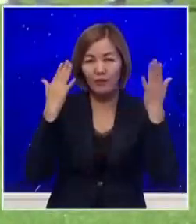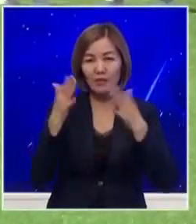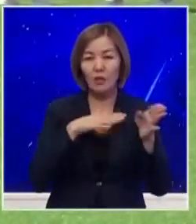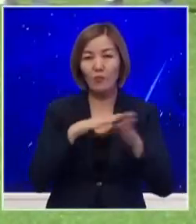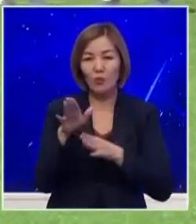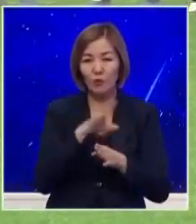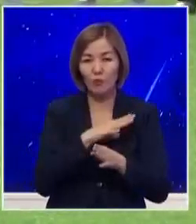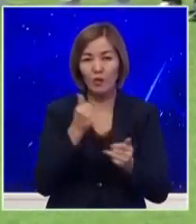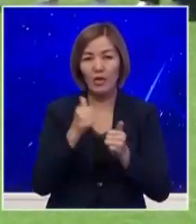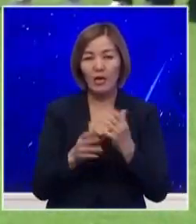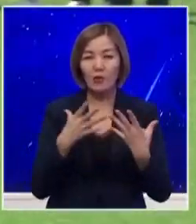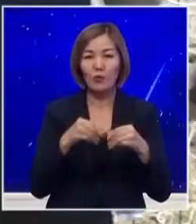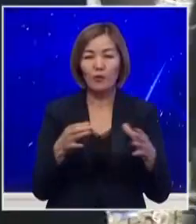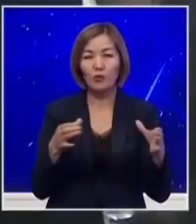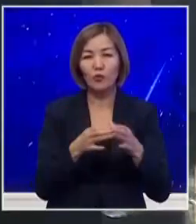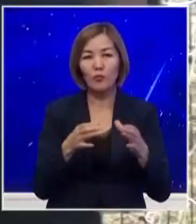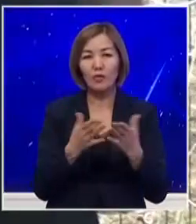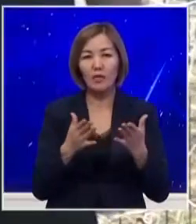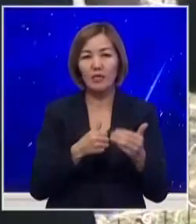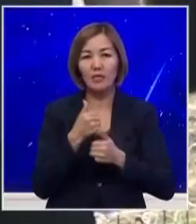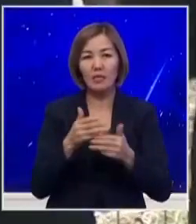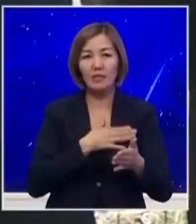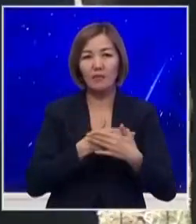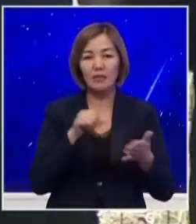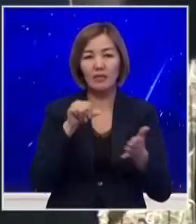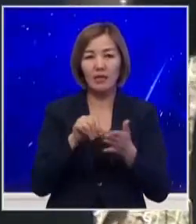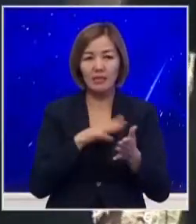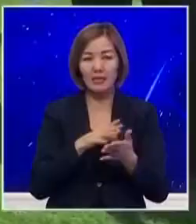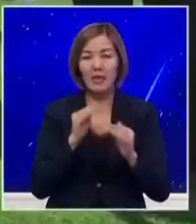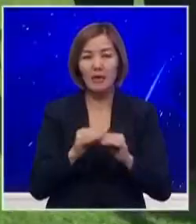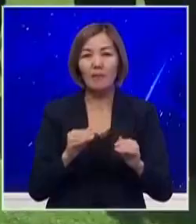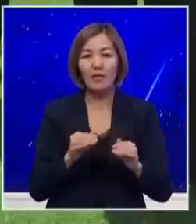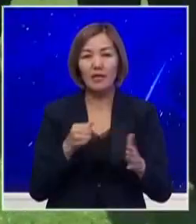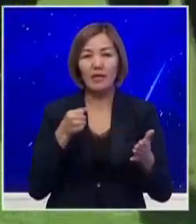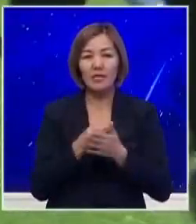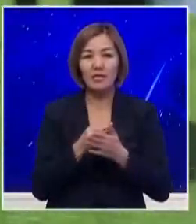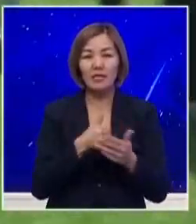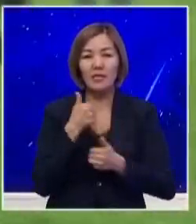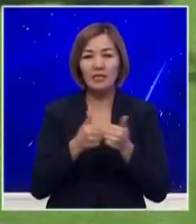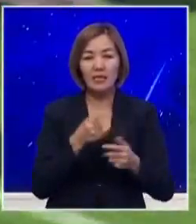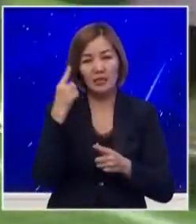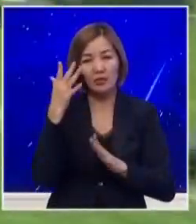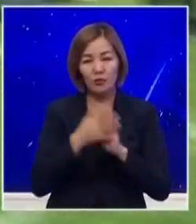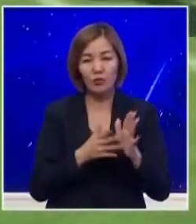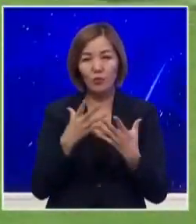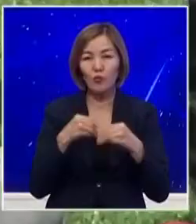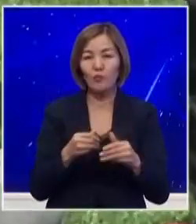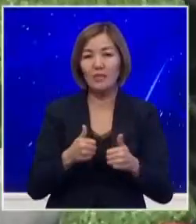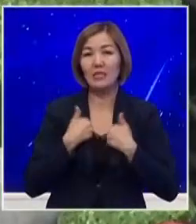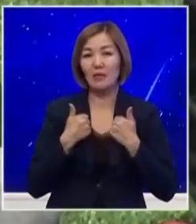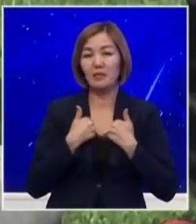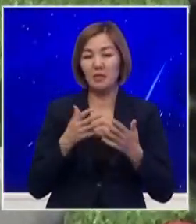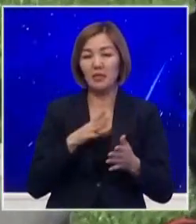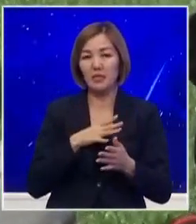болды. Әр отбасы топтық сайыста бір кісідей атсалысып, жарысып жатты. Балаларға дейін сайыстың не екенін түсініп, әулеттері үшін намысқа